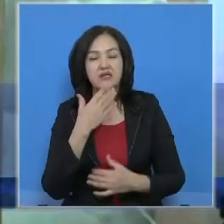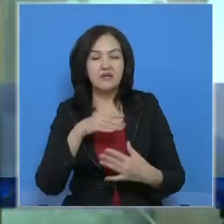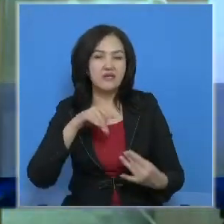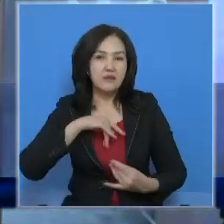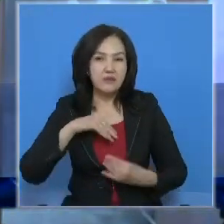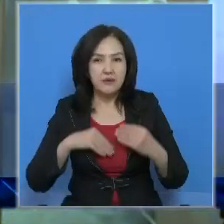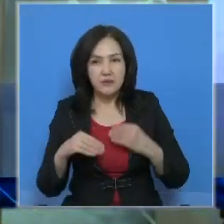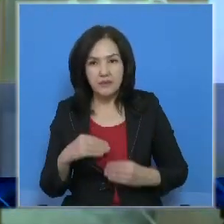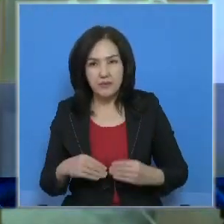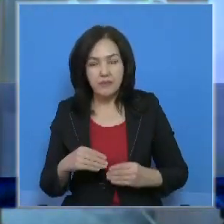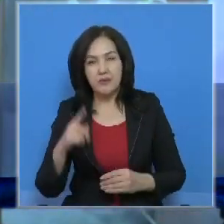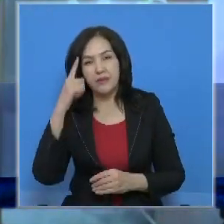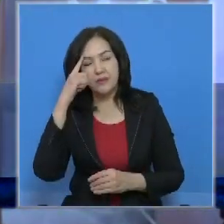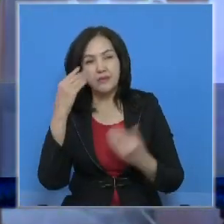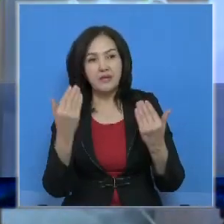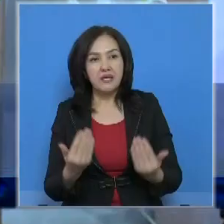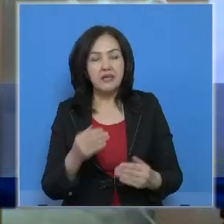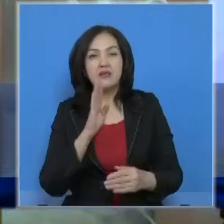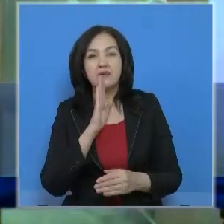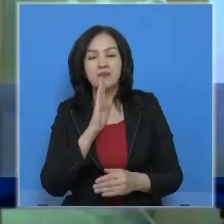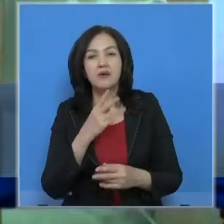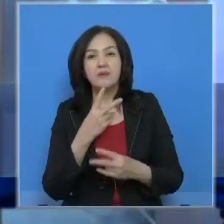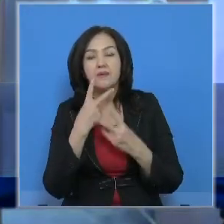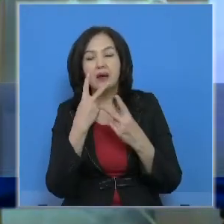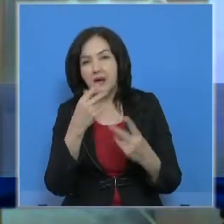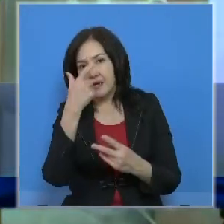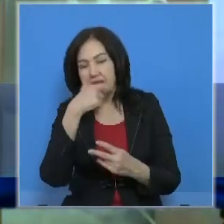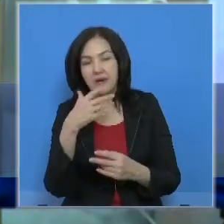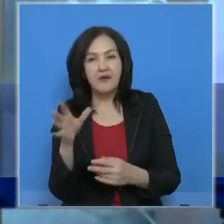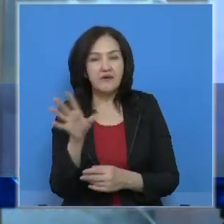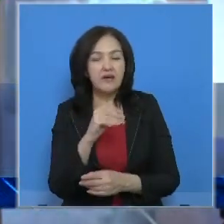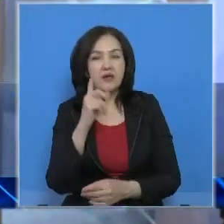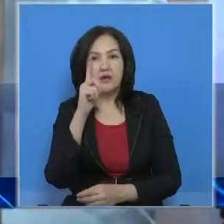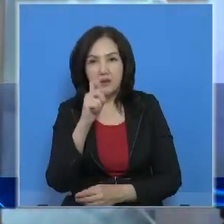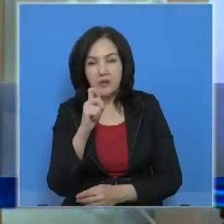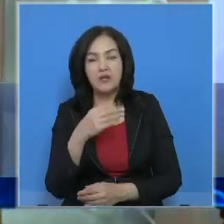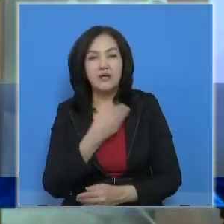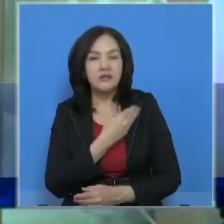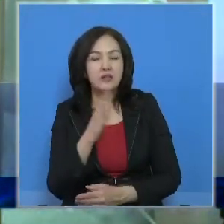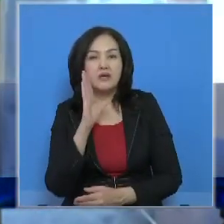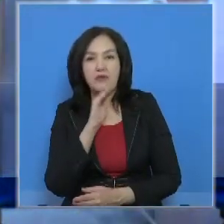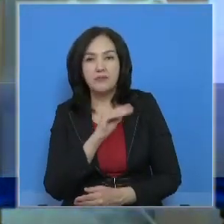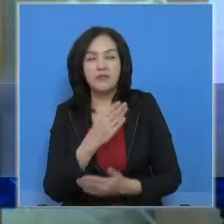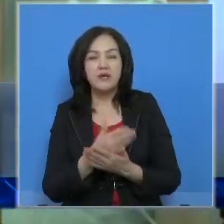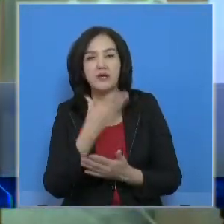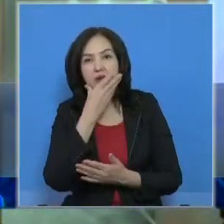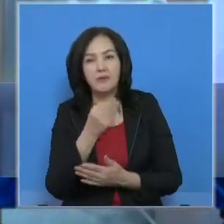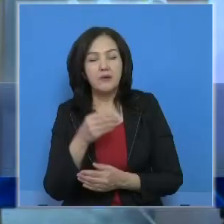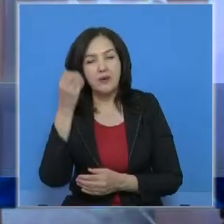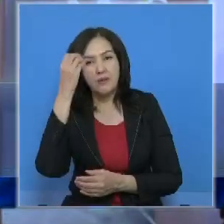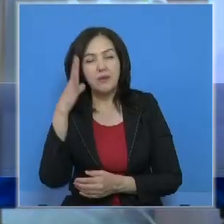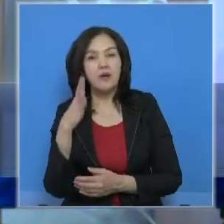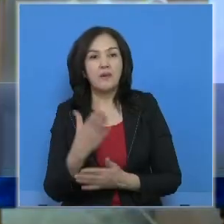нарядов. Думаю, что сегодня девушки покажут себя на все 100. Желаю девочкам удачи. Все они красавицы,